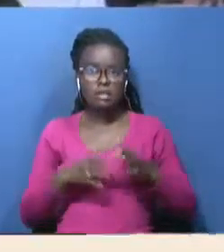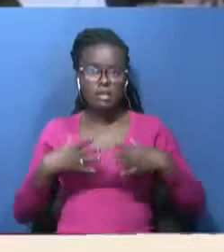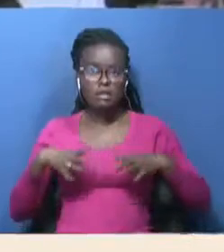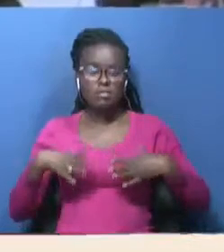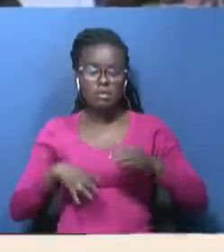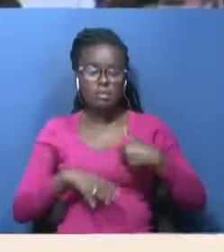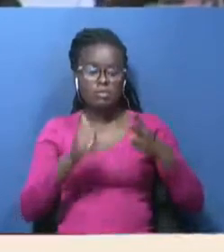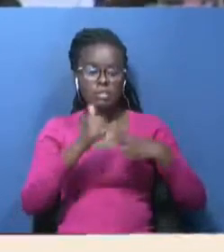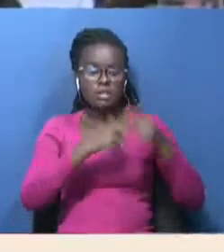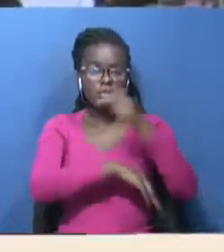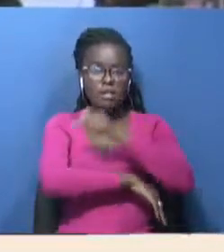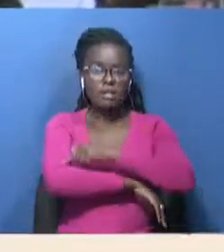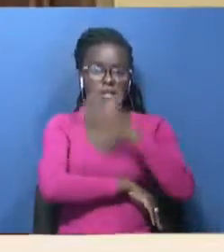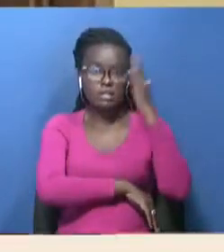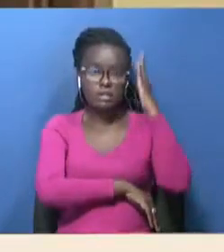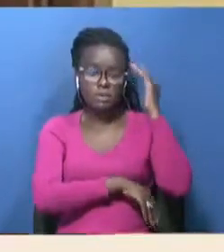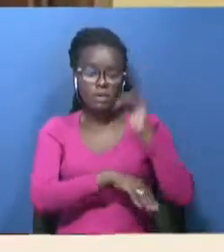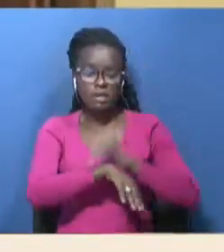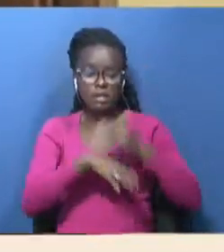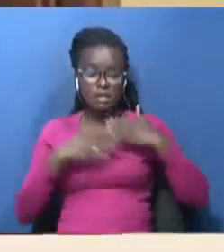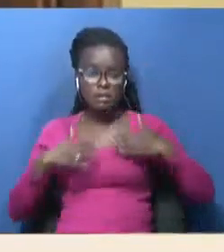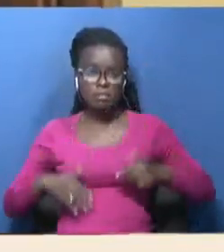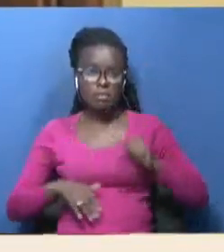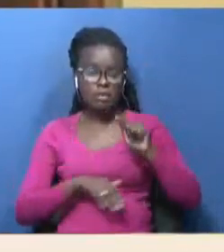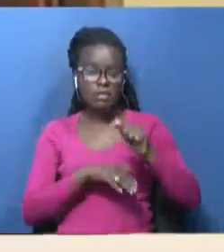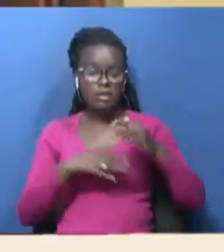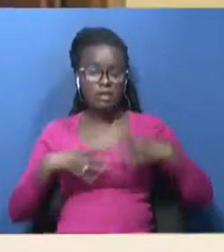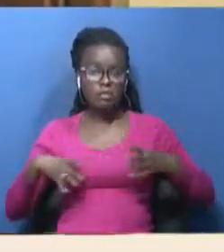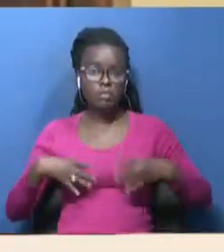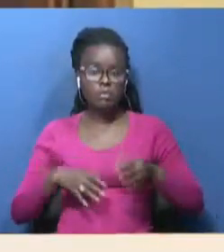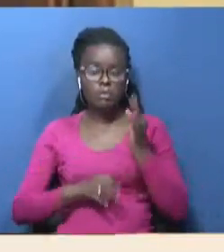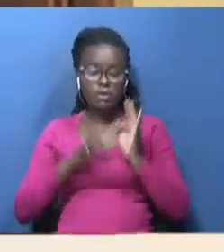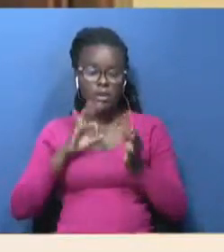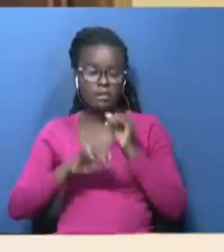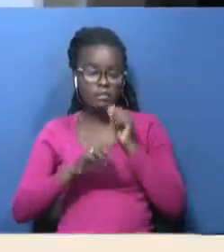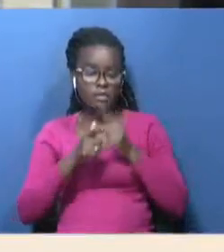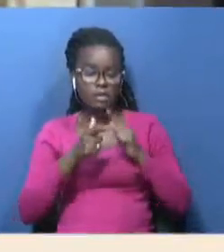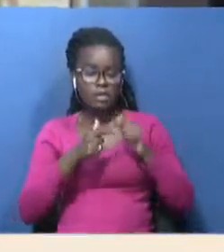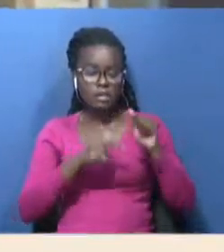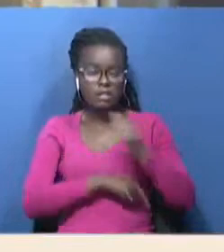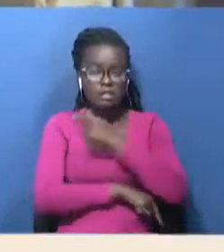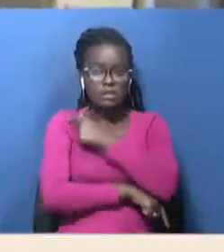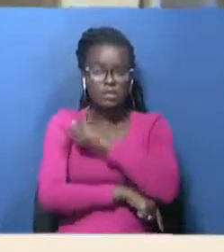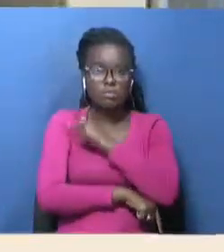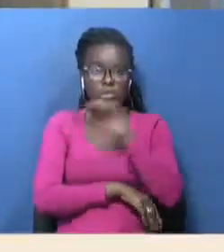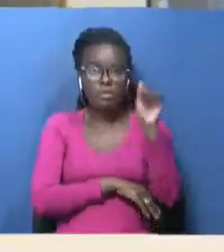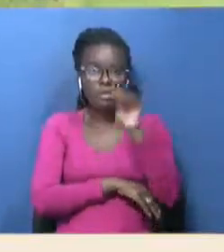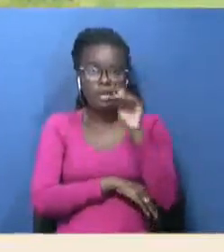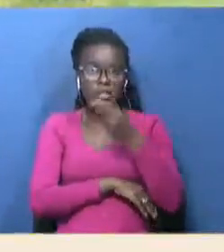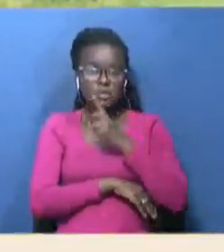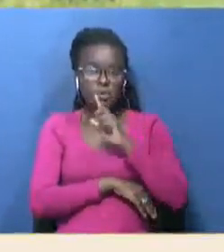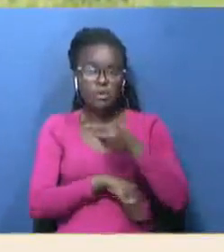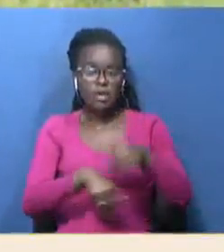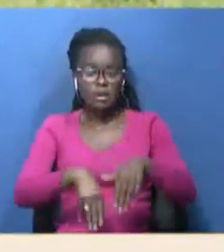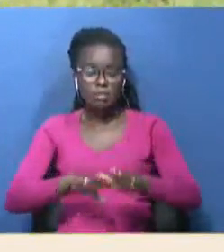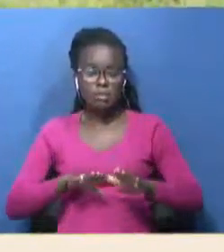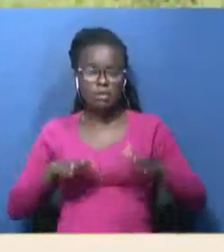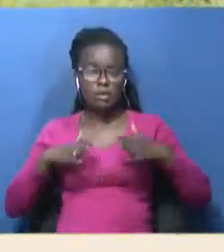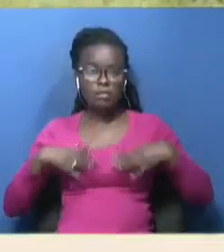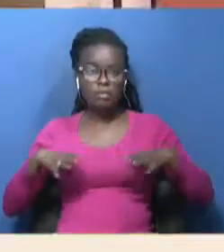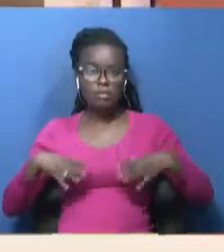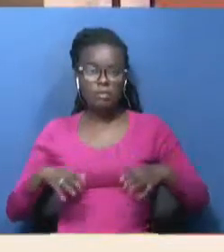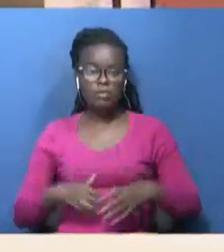thikũ 7 gũkũrana na kuoya mĩrĩ ya endwa ao. Kwaga ũguo thibitari uyu kurogetia watho wa guthika mĩrĩ